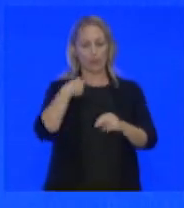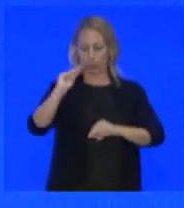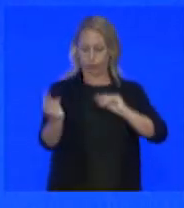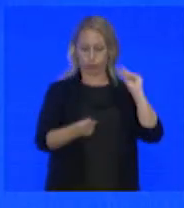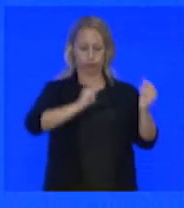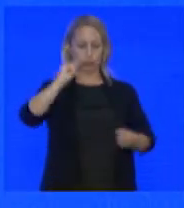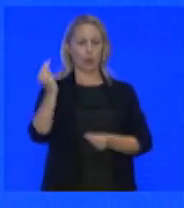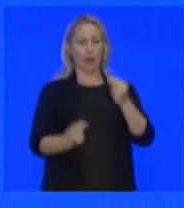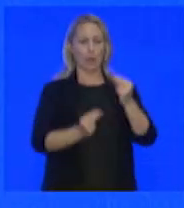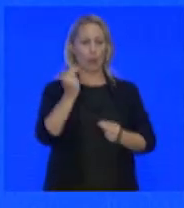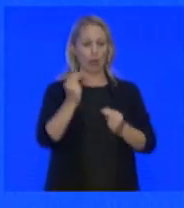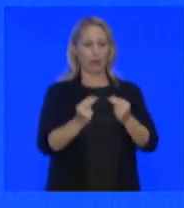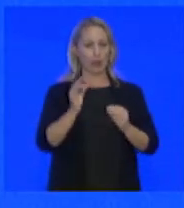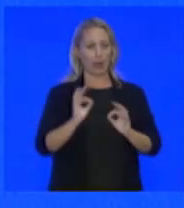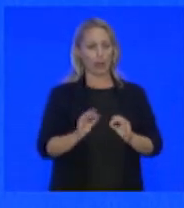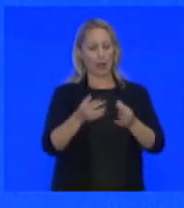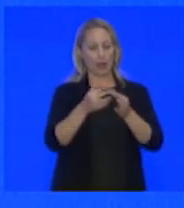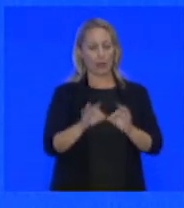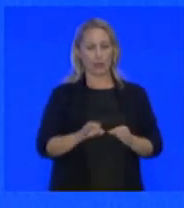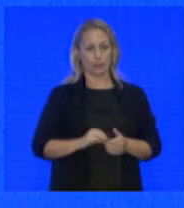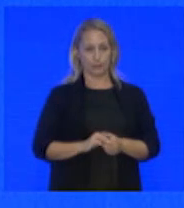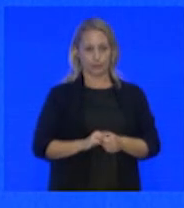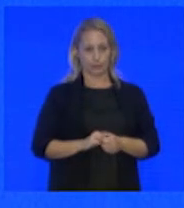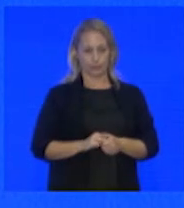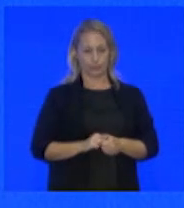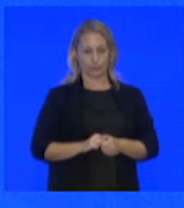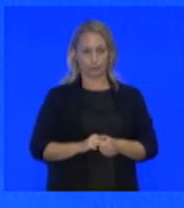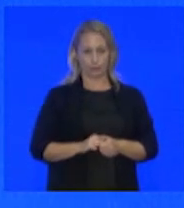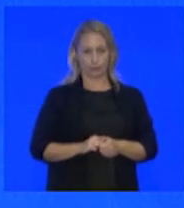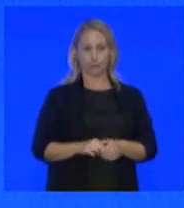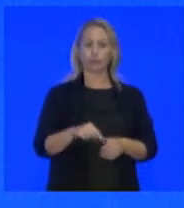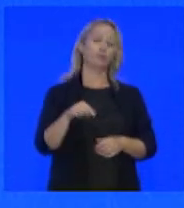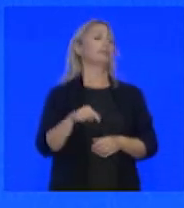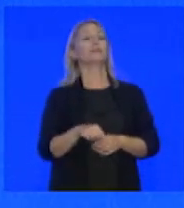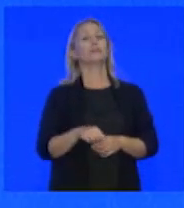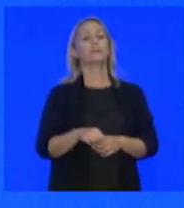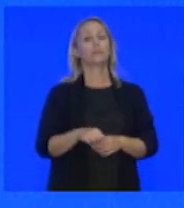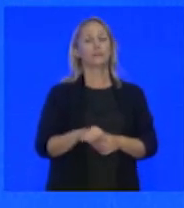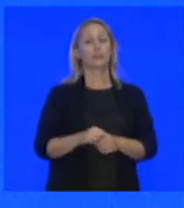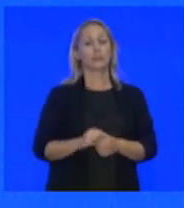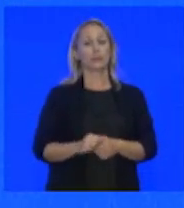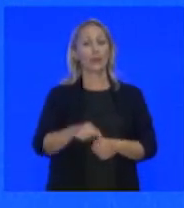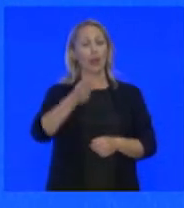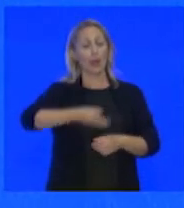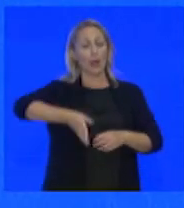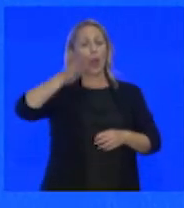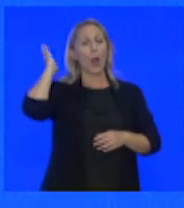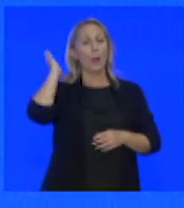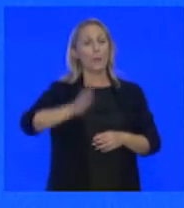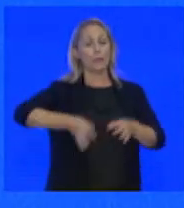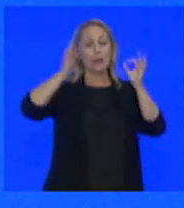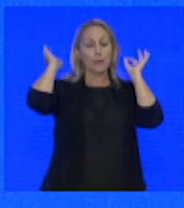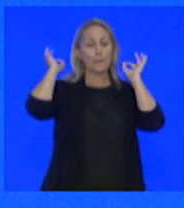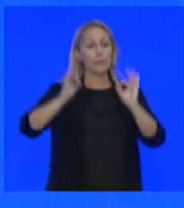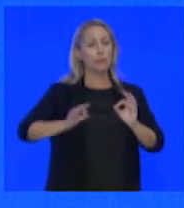που χρόνιζαν για μήνες και για χρόνια. Έχουμε ένα μεγάλο προνόμιο. Μπορούμε να εφαρμόσουμε